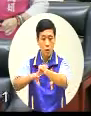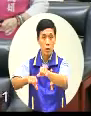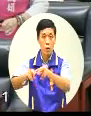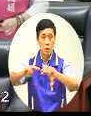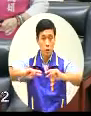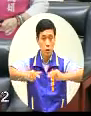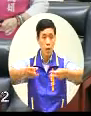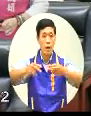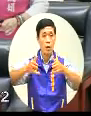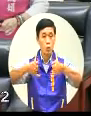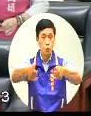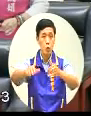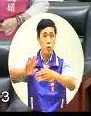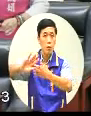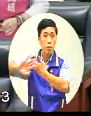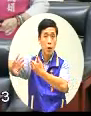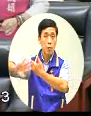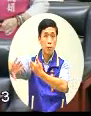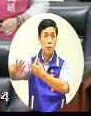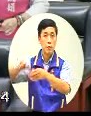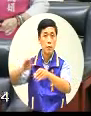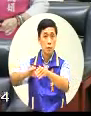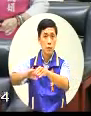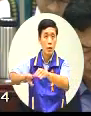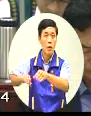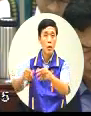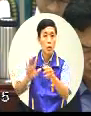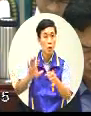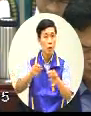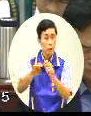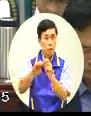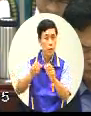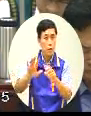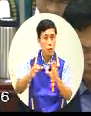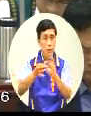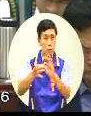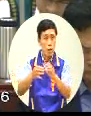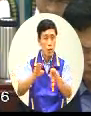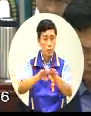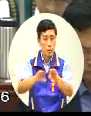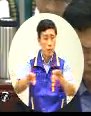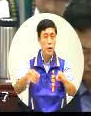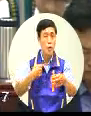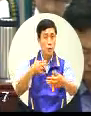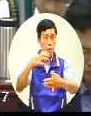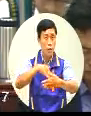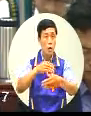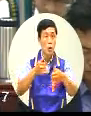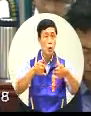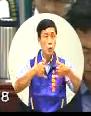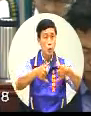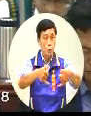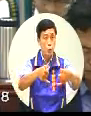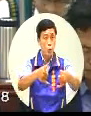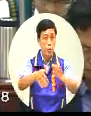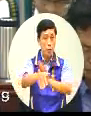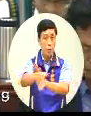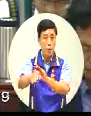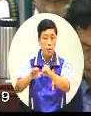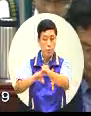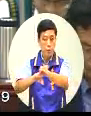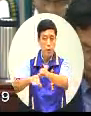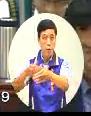停车的部分是周边的这相关的停车场部分，我们都有把它计算进来，就是说路边停车减少多少停车格位的部分，